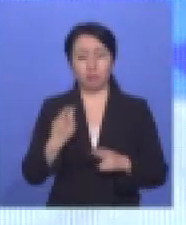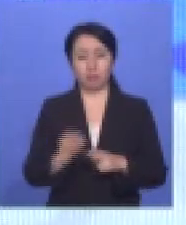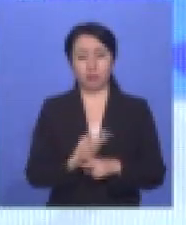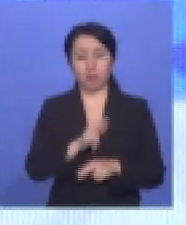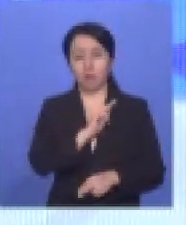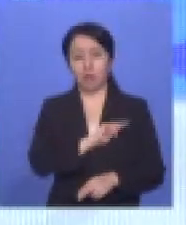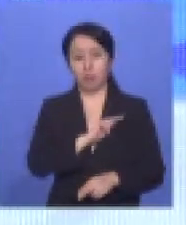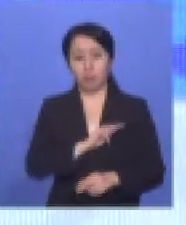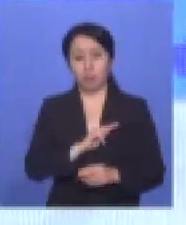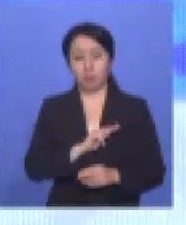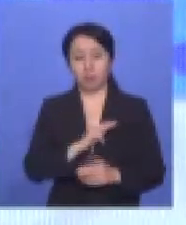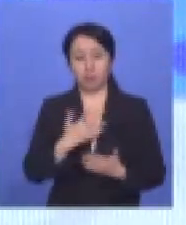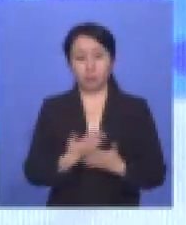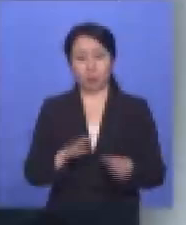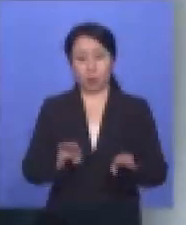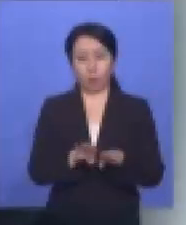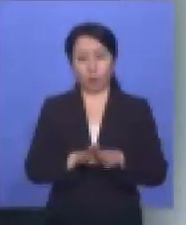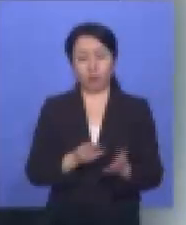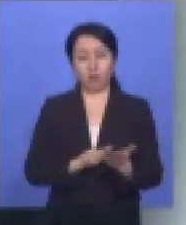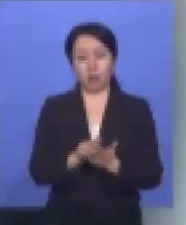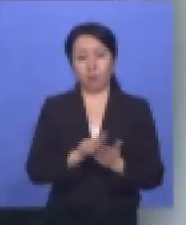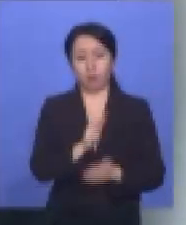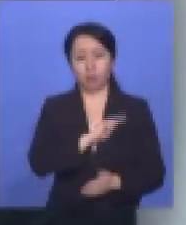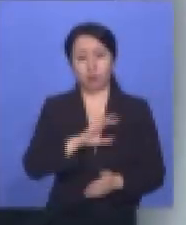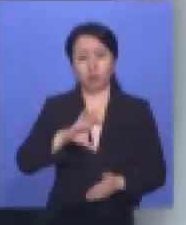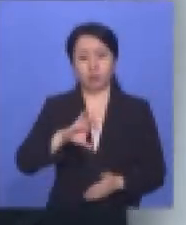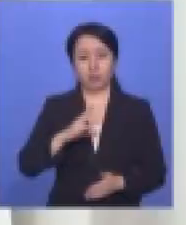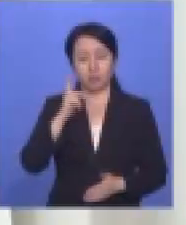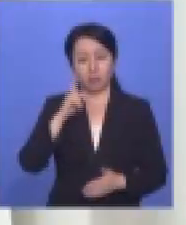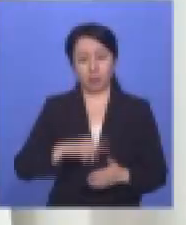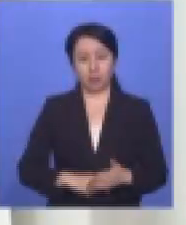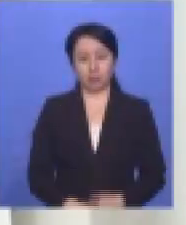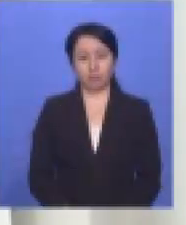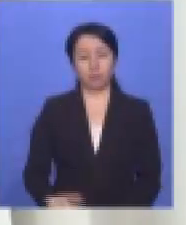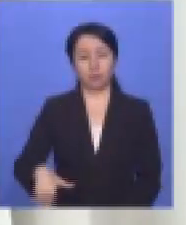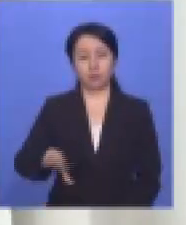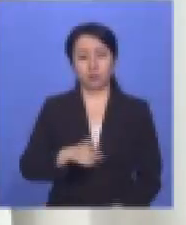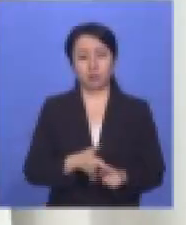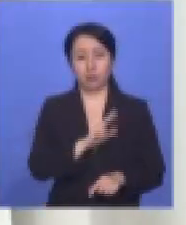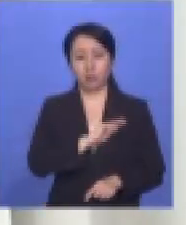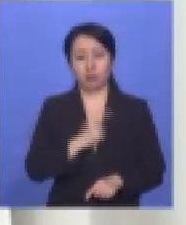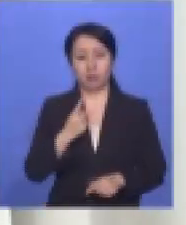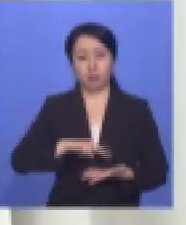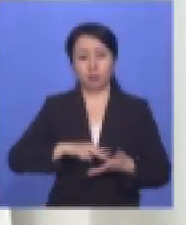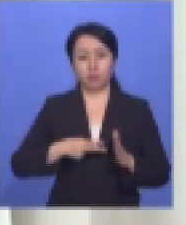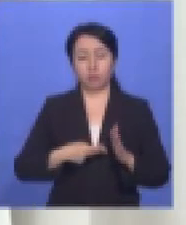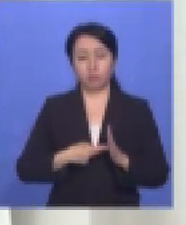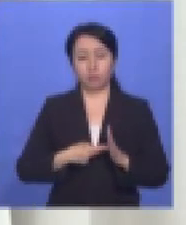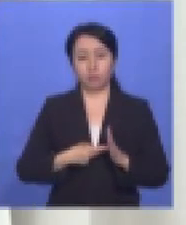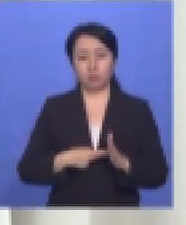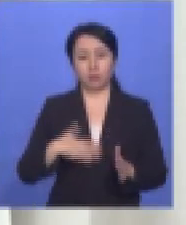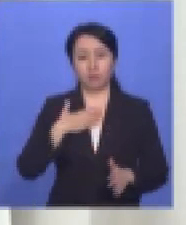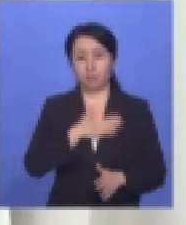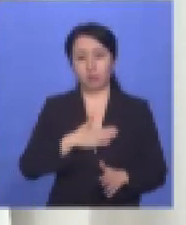безопасная рабочая среда, достойный уровень оплаты труда, социальные гарантии. Все мы работаем в едином механизме ради общих